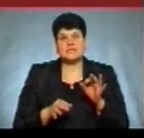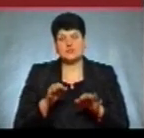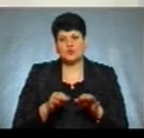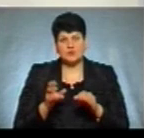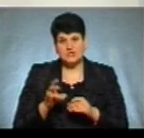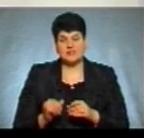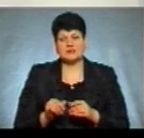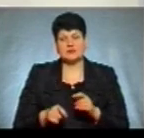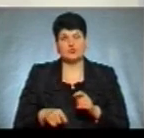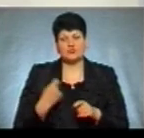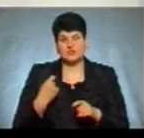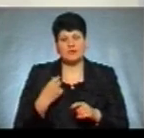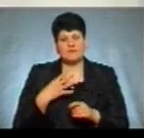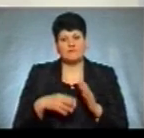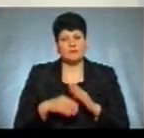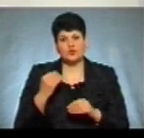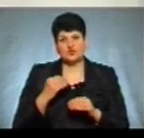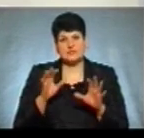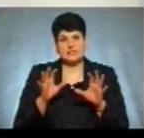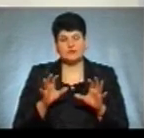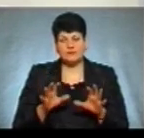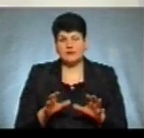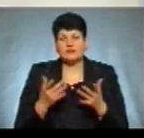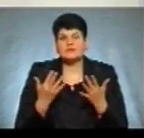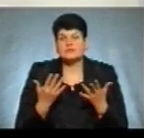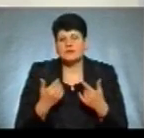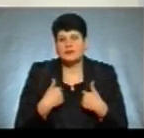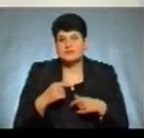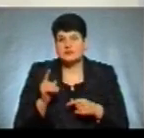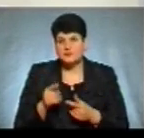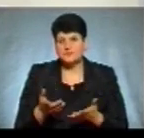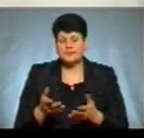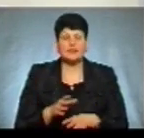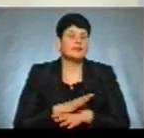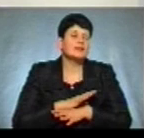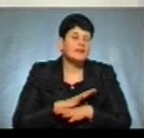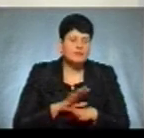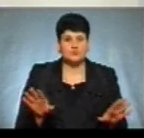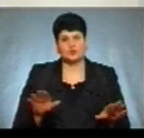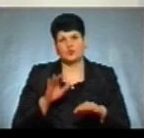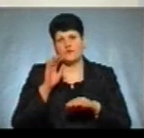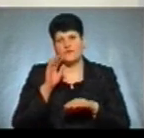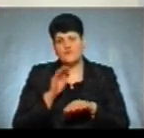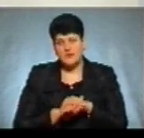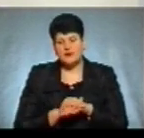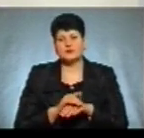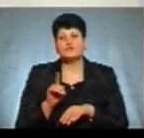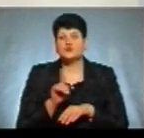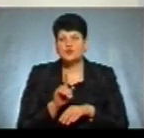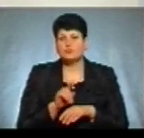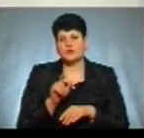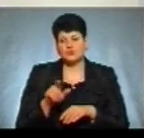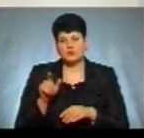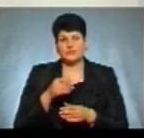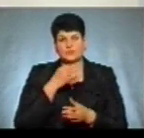за порушення виборчого законодавства, але, наскільки мені відомо, не було фактів, щоб люди понесли